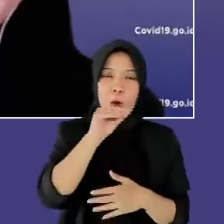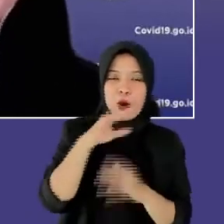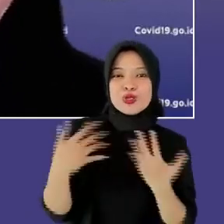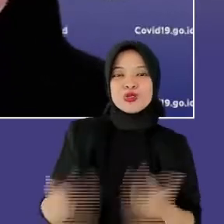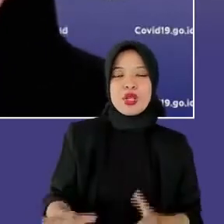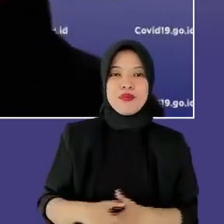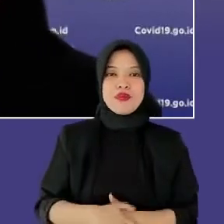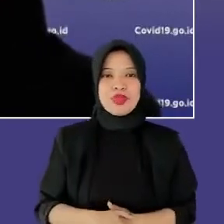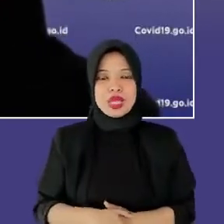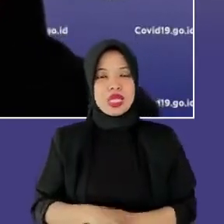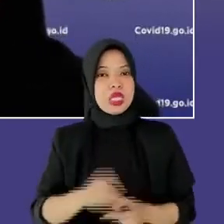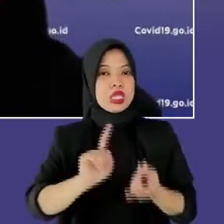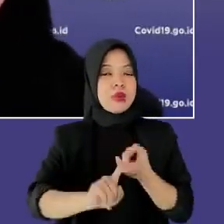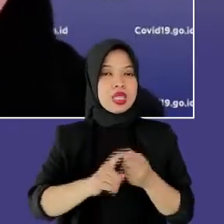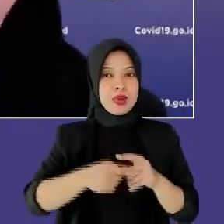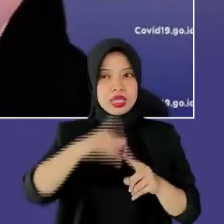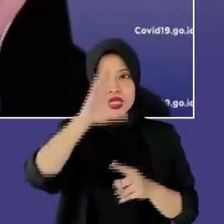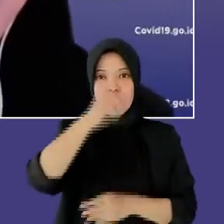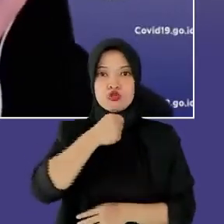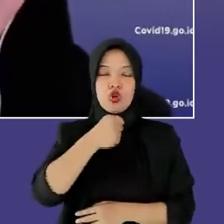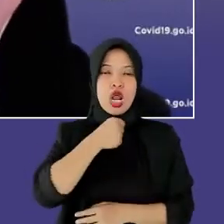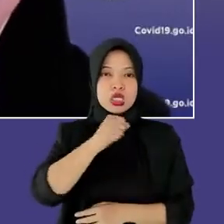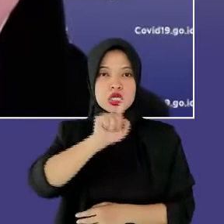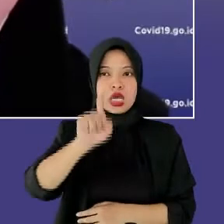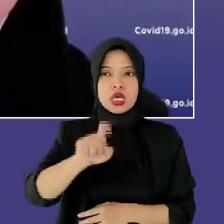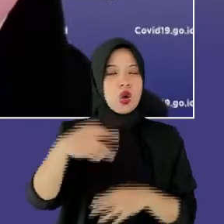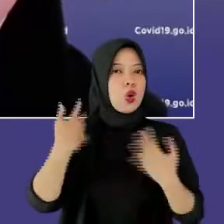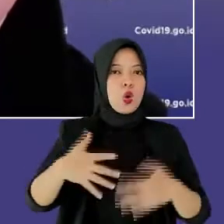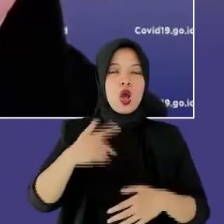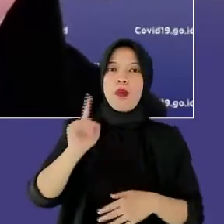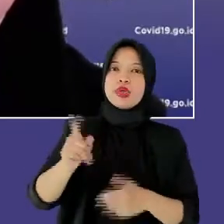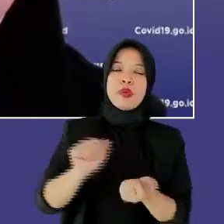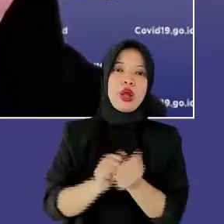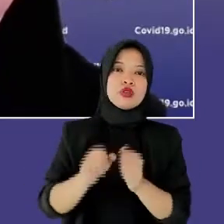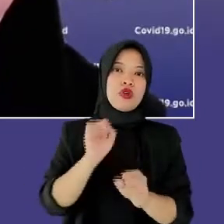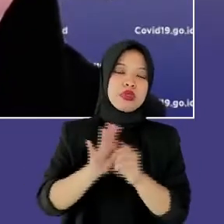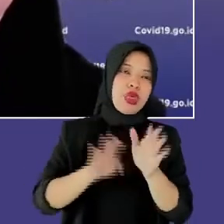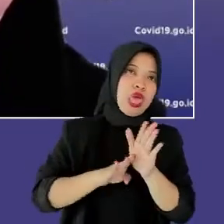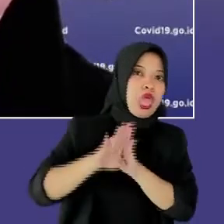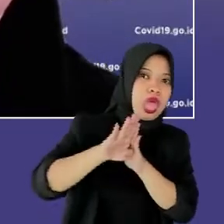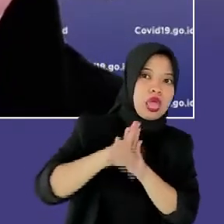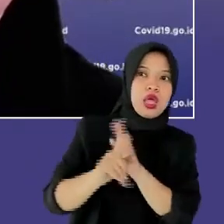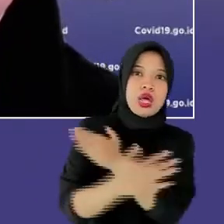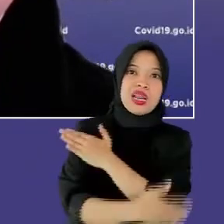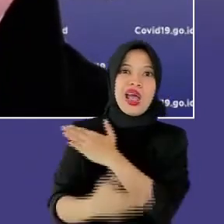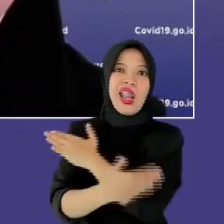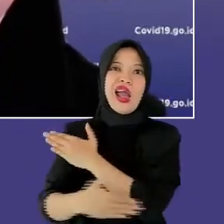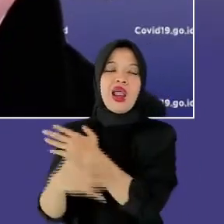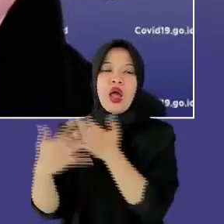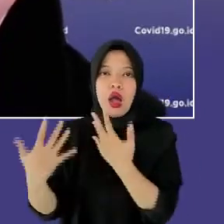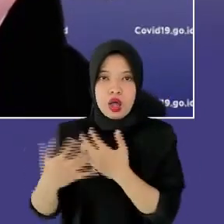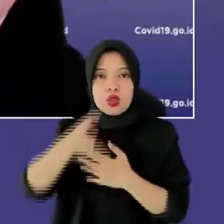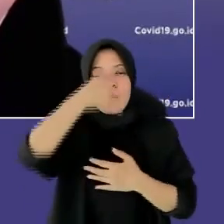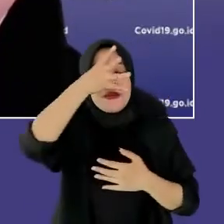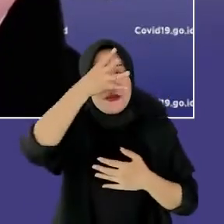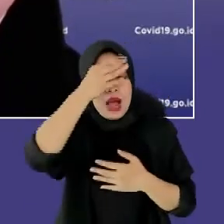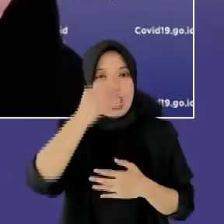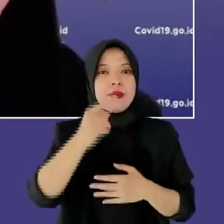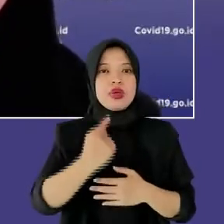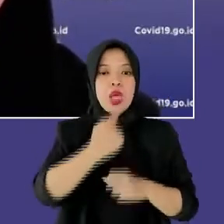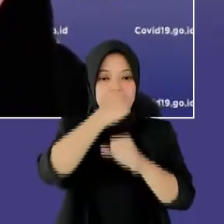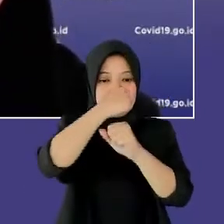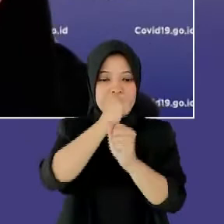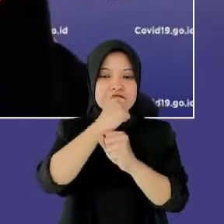itu, apalagi kalau teman-teman jurnalis di sini menanyakan, gila ya kenapa sampai tinggi sekali di negara manapun. Kita mesti mengerti